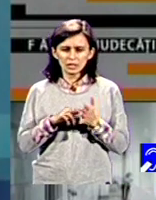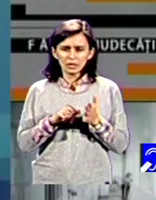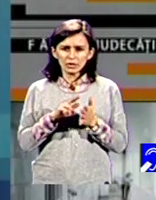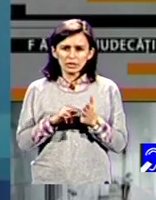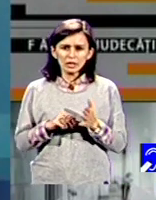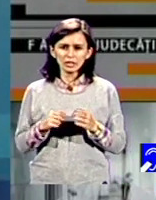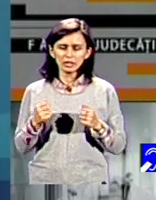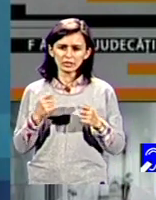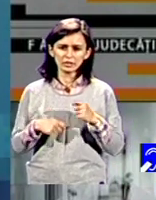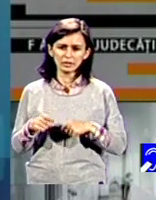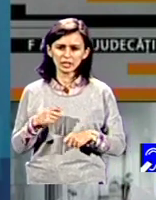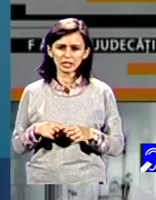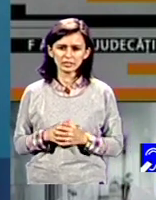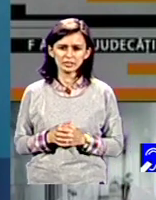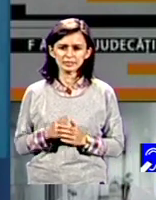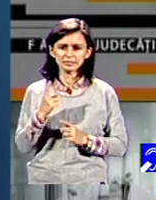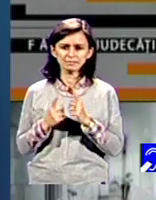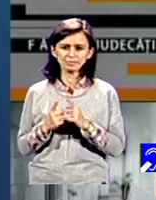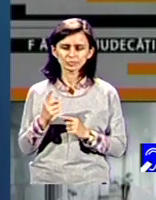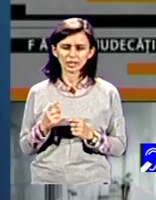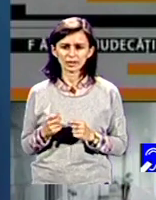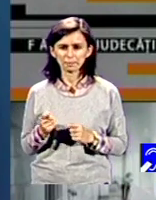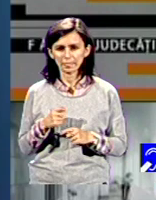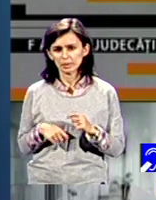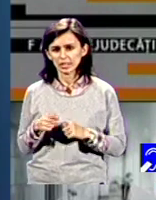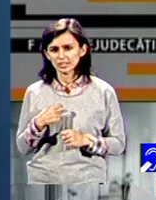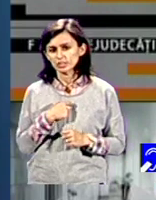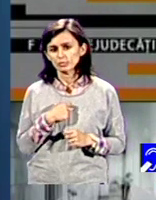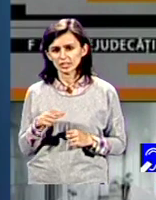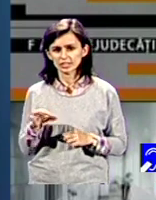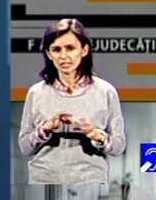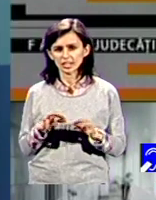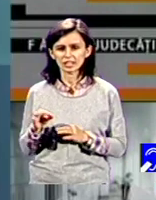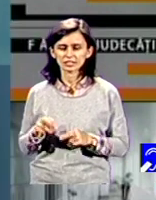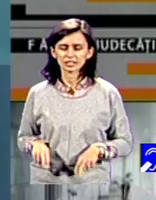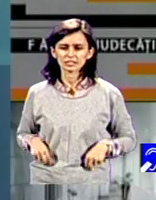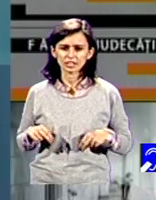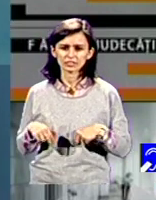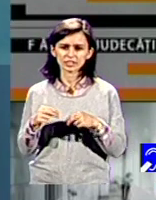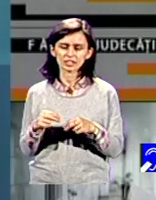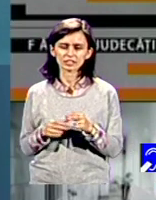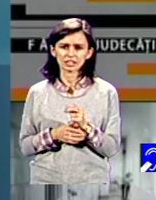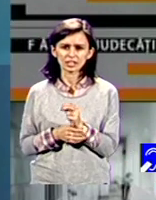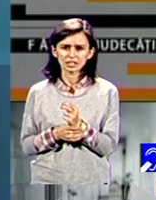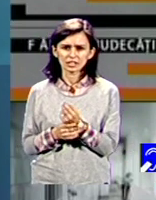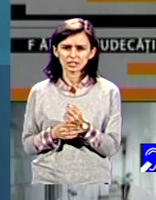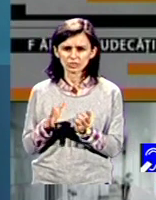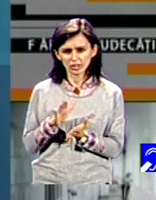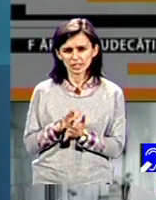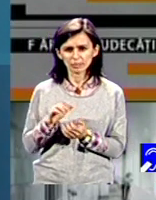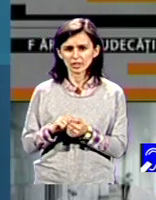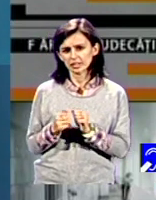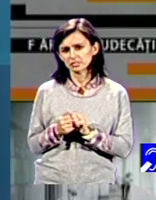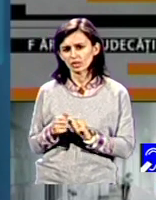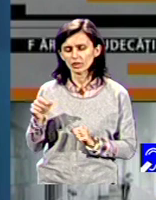daca magazinul va putea alege intre a investi intru adaptare ori a lăsa pe nevazator să se descurce